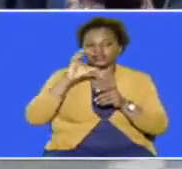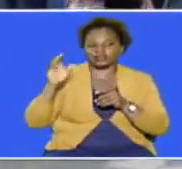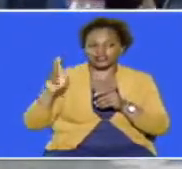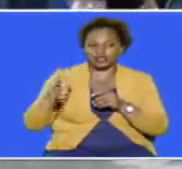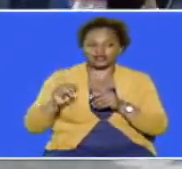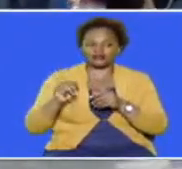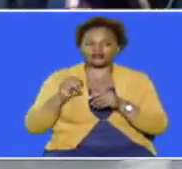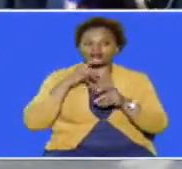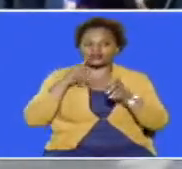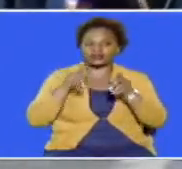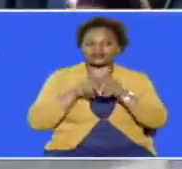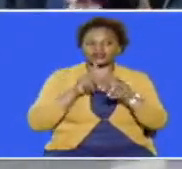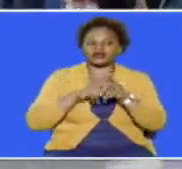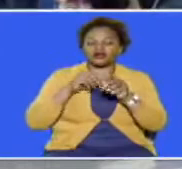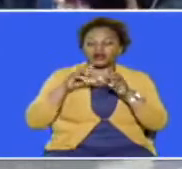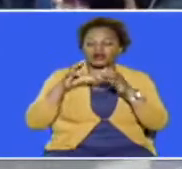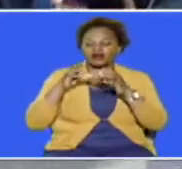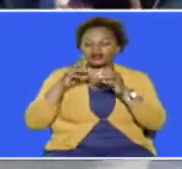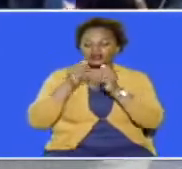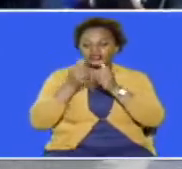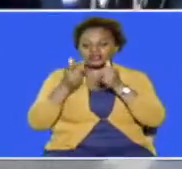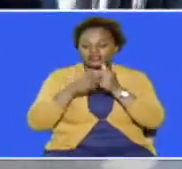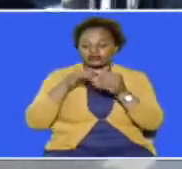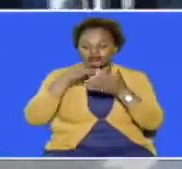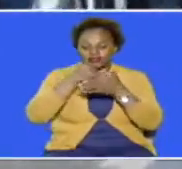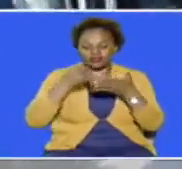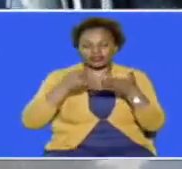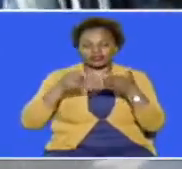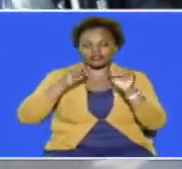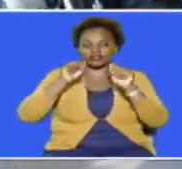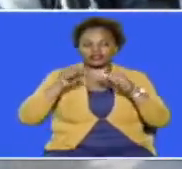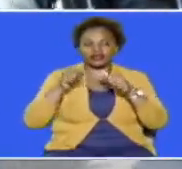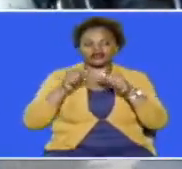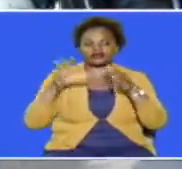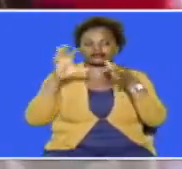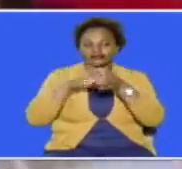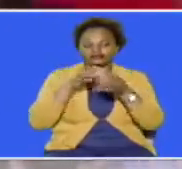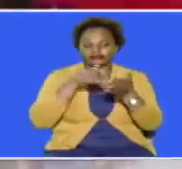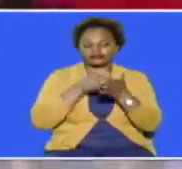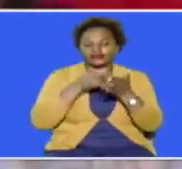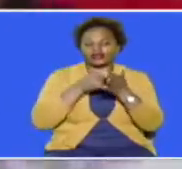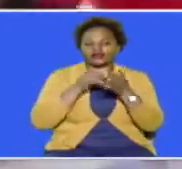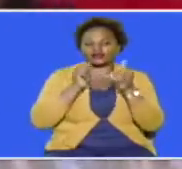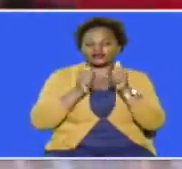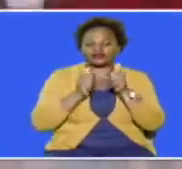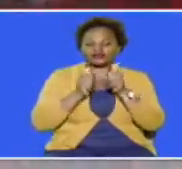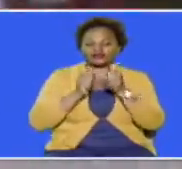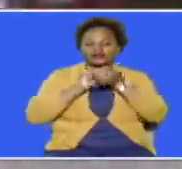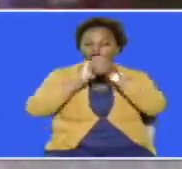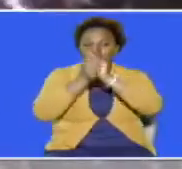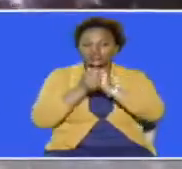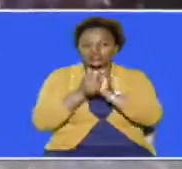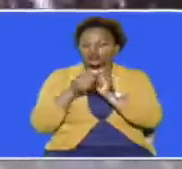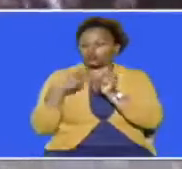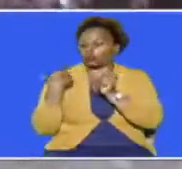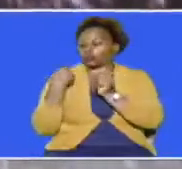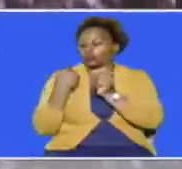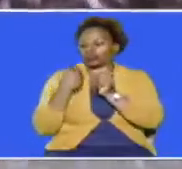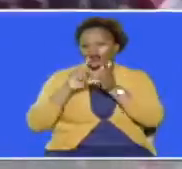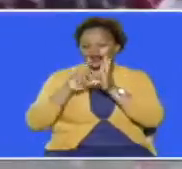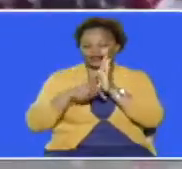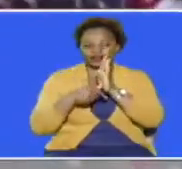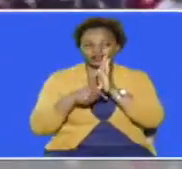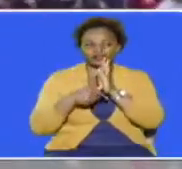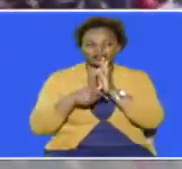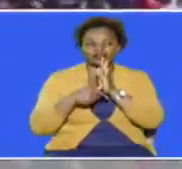mojawapo ya vyama 26 vilivyotia sahihi mkataba wa muungano. Muungano uliobadilika wiki chache baadaye na